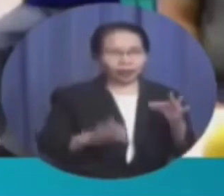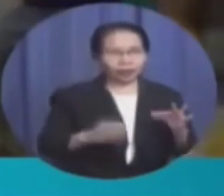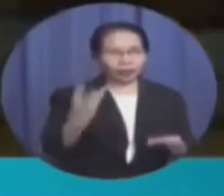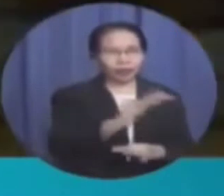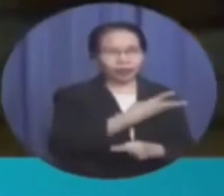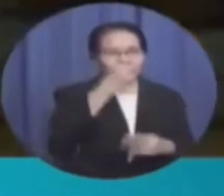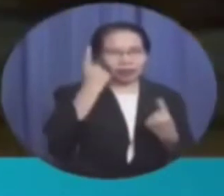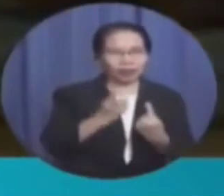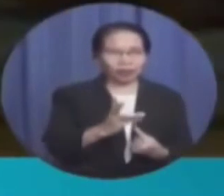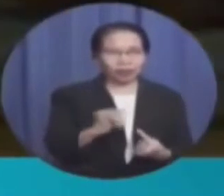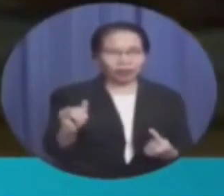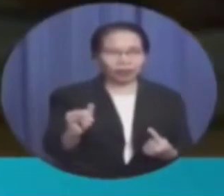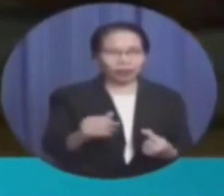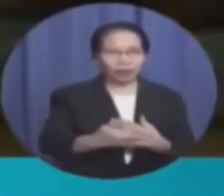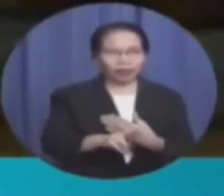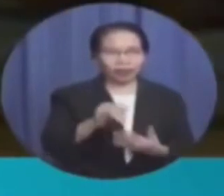continuamos pecando